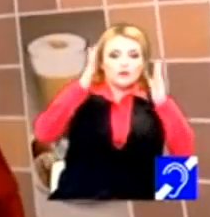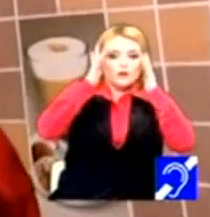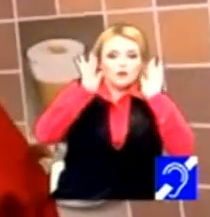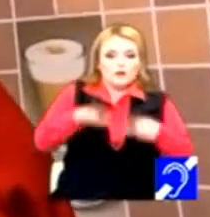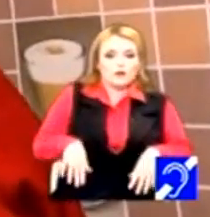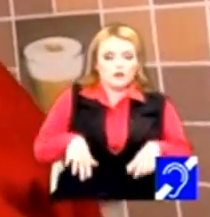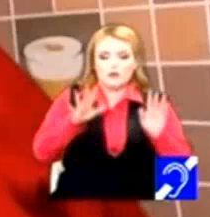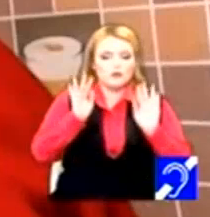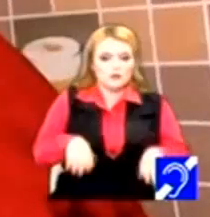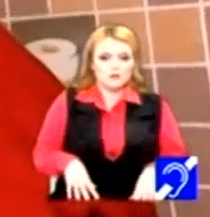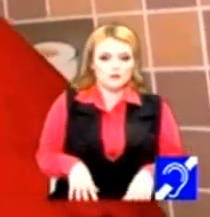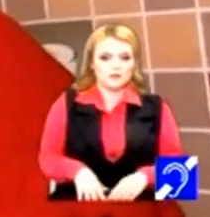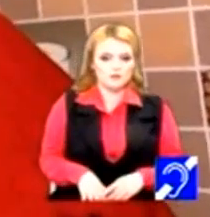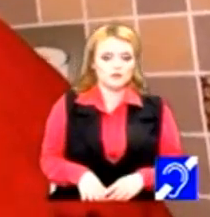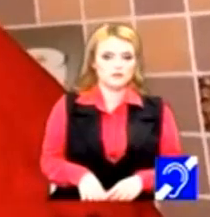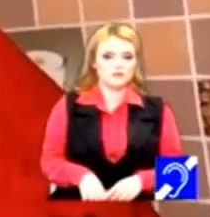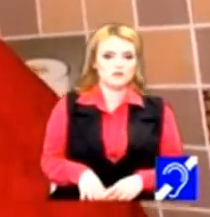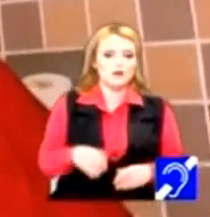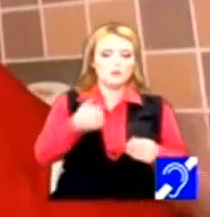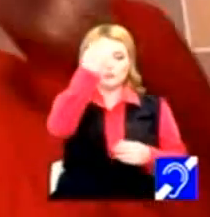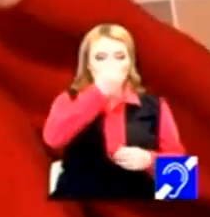noi mâncăm. De atunci ne-a dat